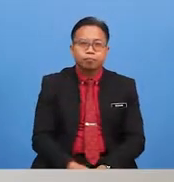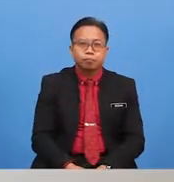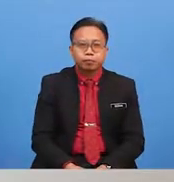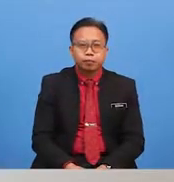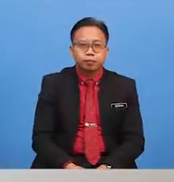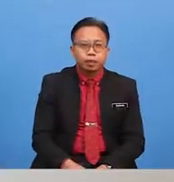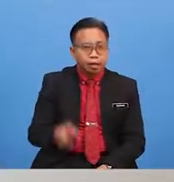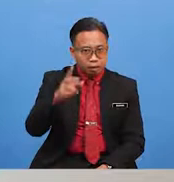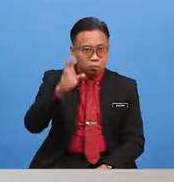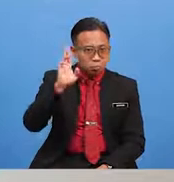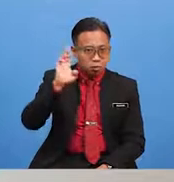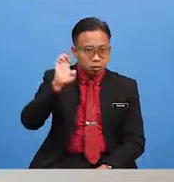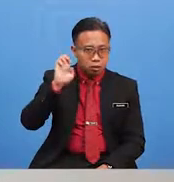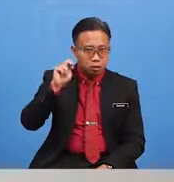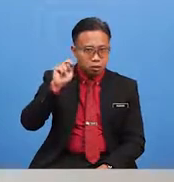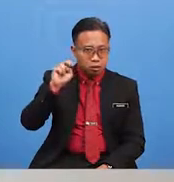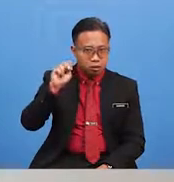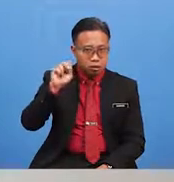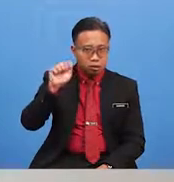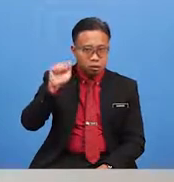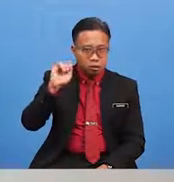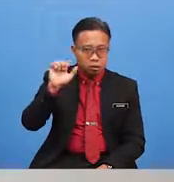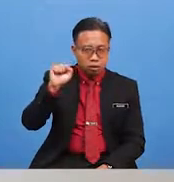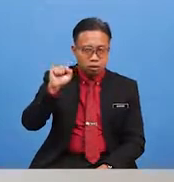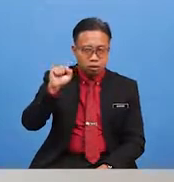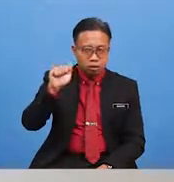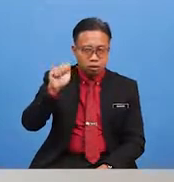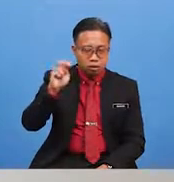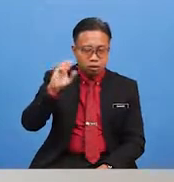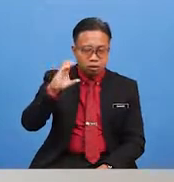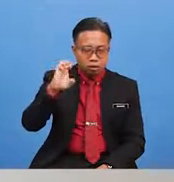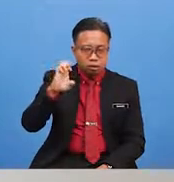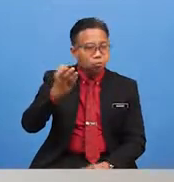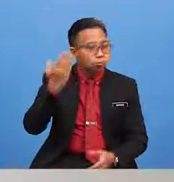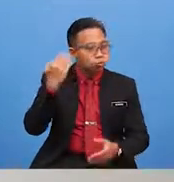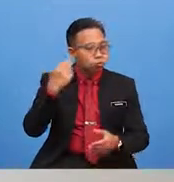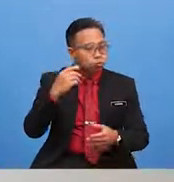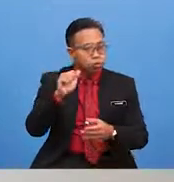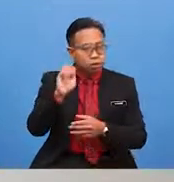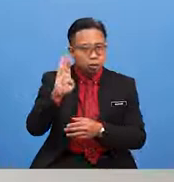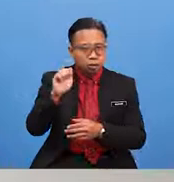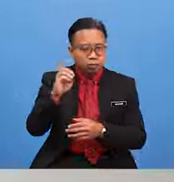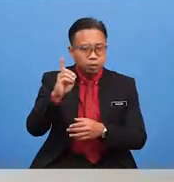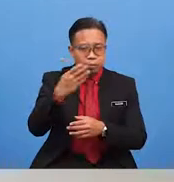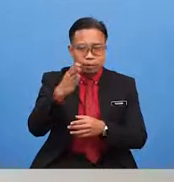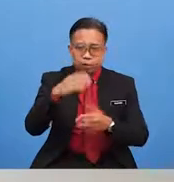Renaissance bermula pada abad ke-14 dan berakhir pada abad ke-17, iaitu pada